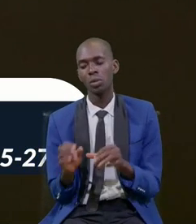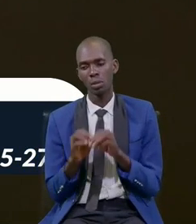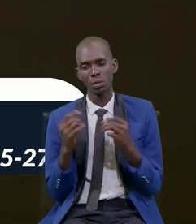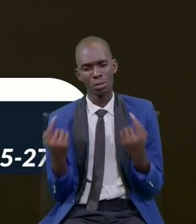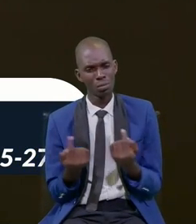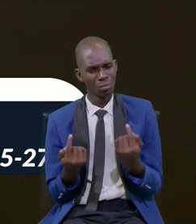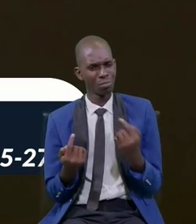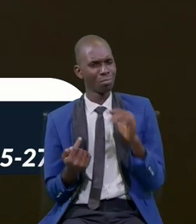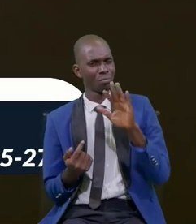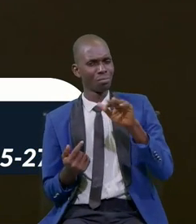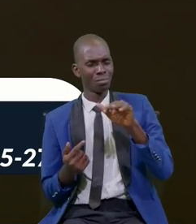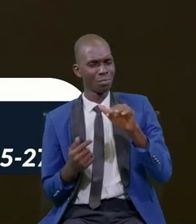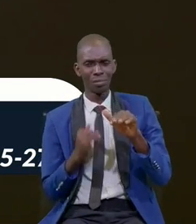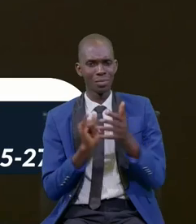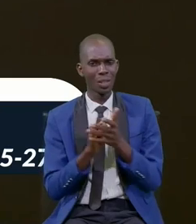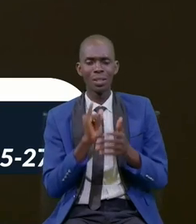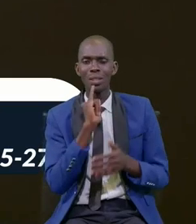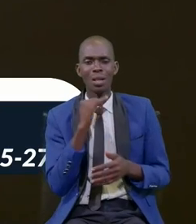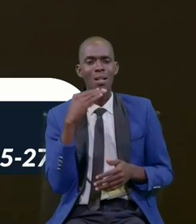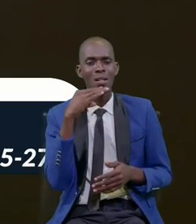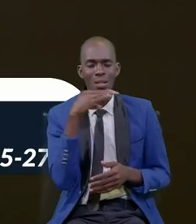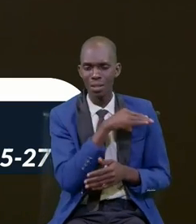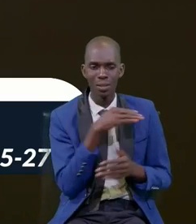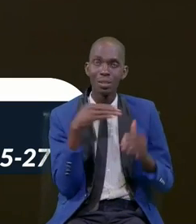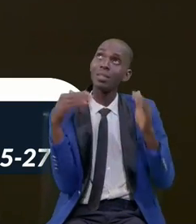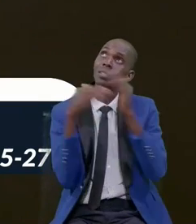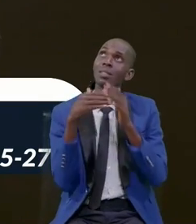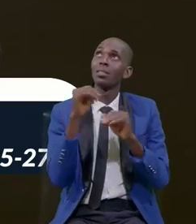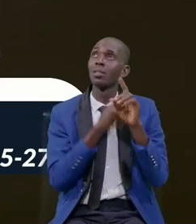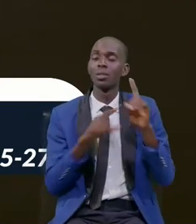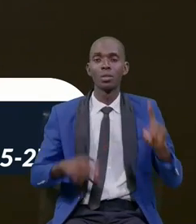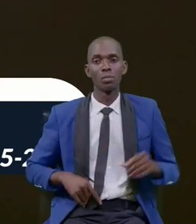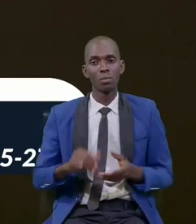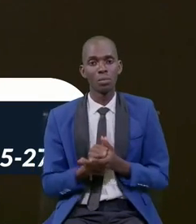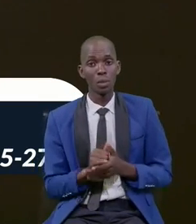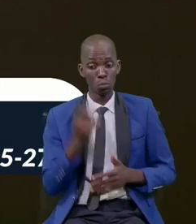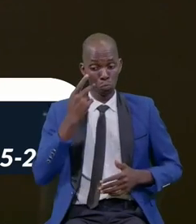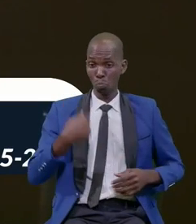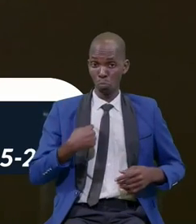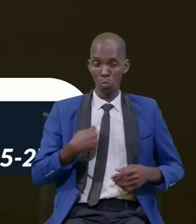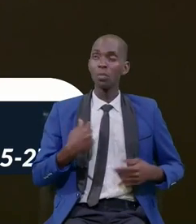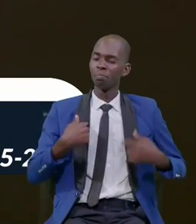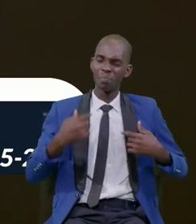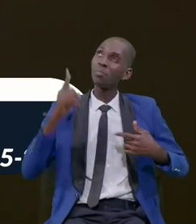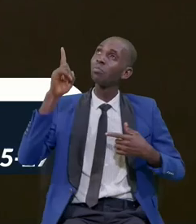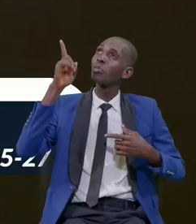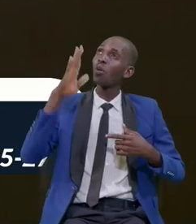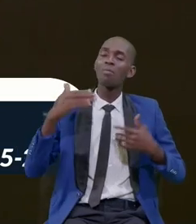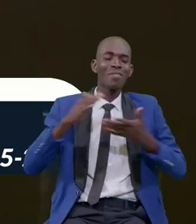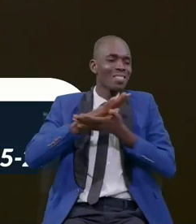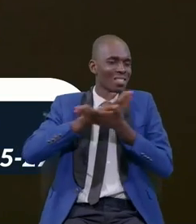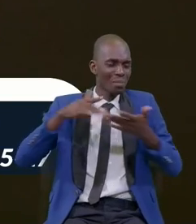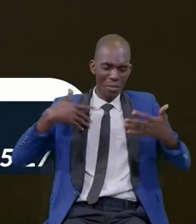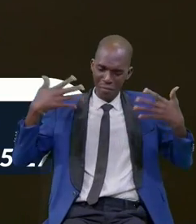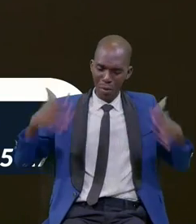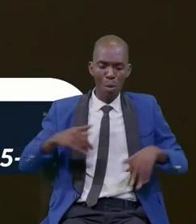péché dont il vous a sauvé. Ça, c'est un mensonge sur le compte de Dieu. Le Seigneur m'a purifié. Mais je suis toujours